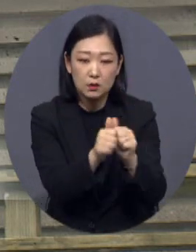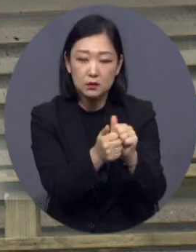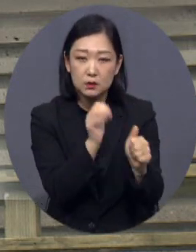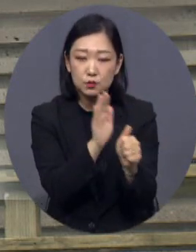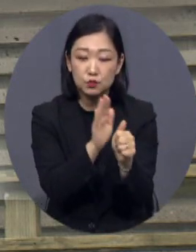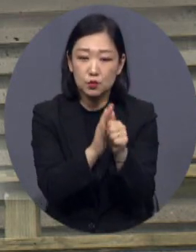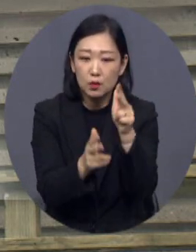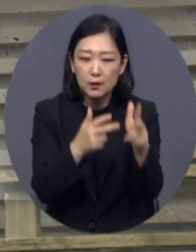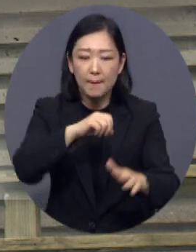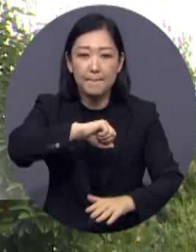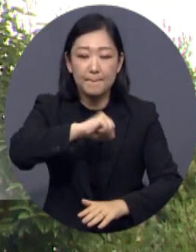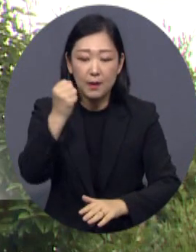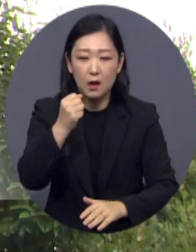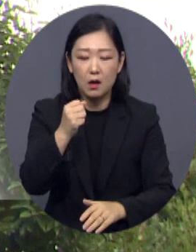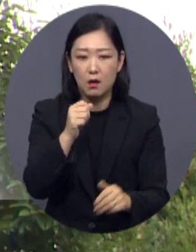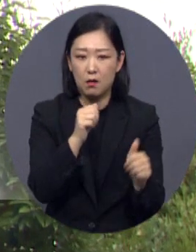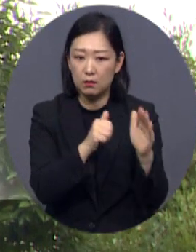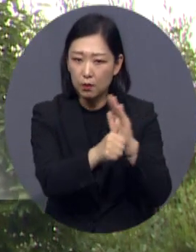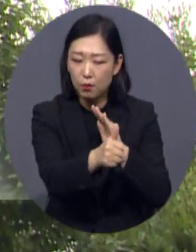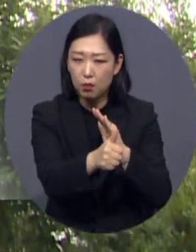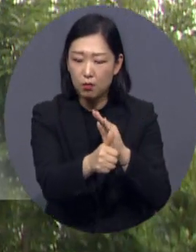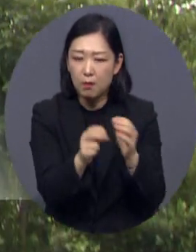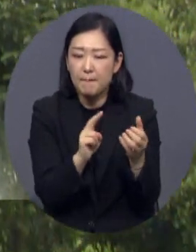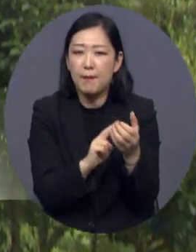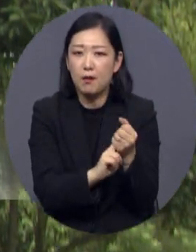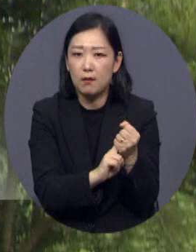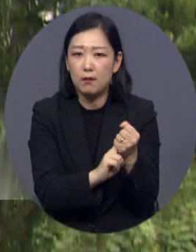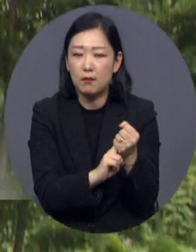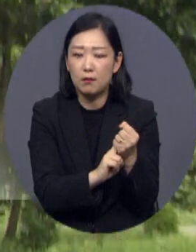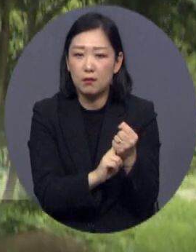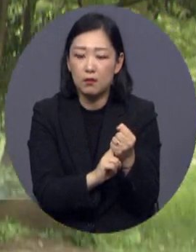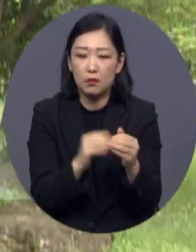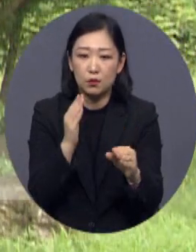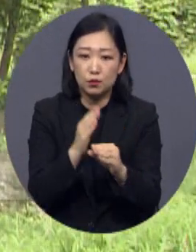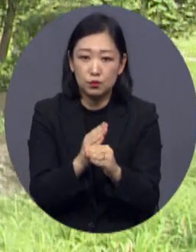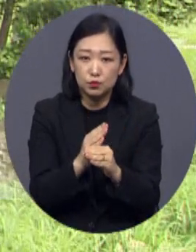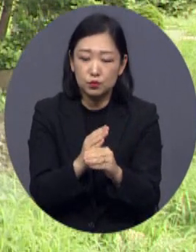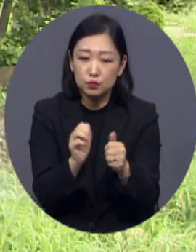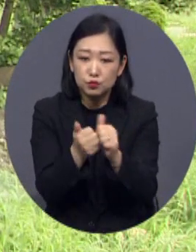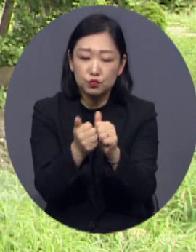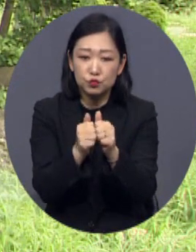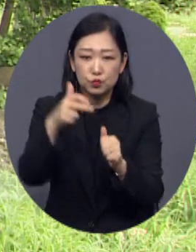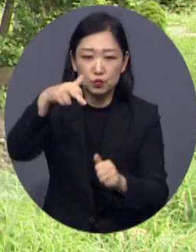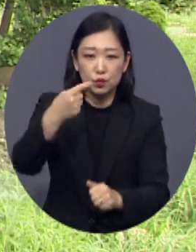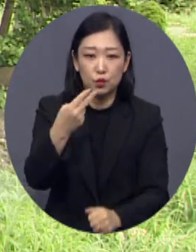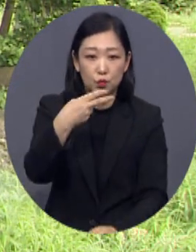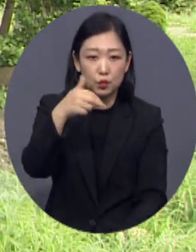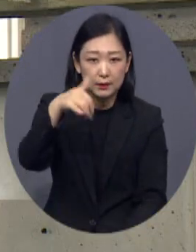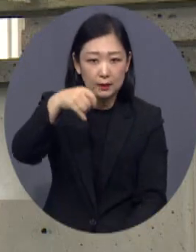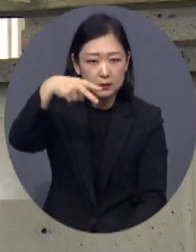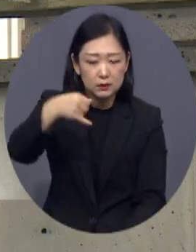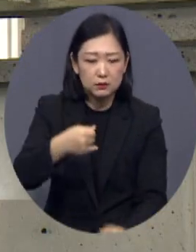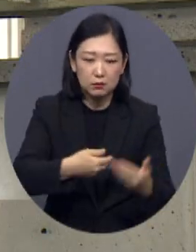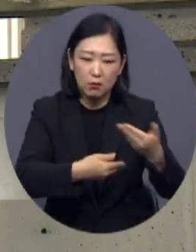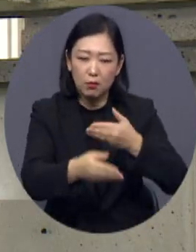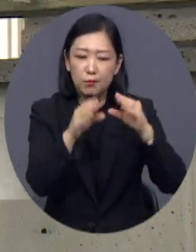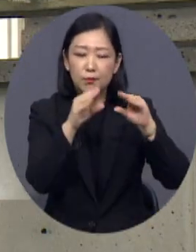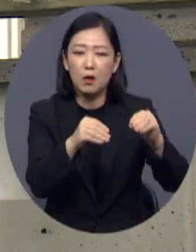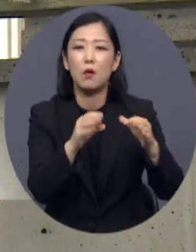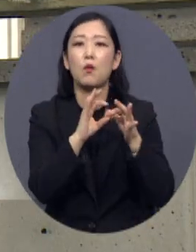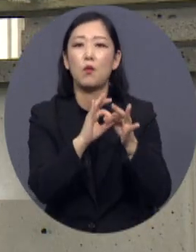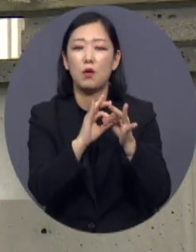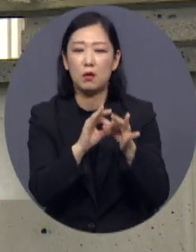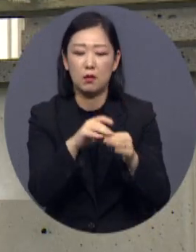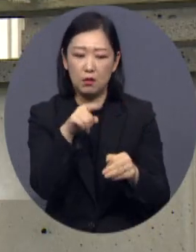유성지원사업에서 선정된이 업체 대표가 잠적하고 중소기업 주식 시장인 코넥스에서 거래가 정지된 것과 관련해